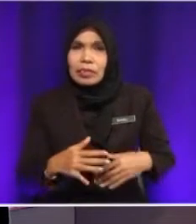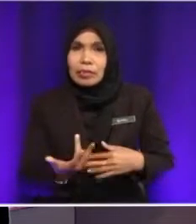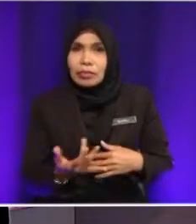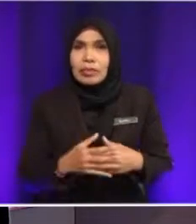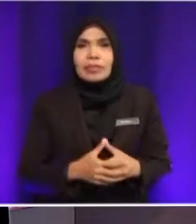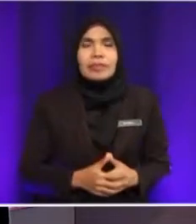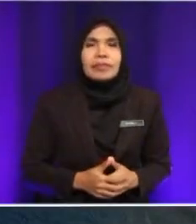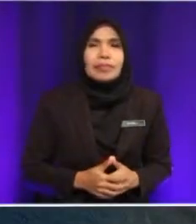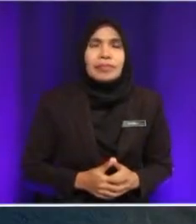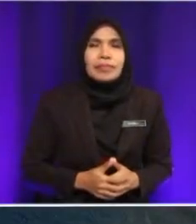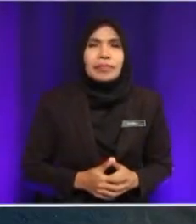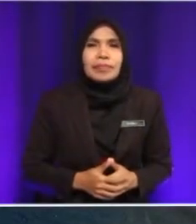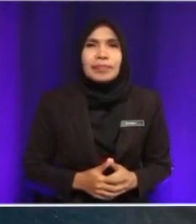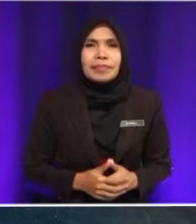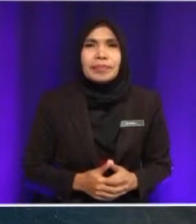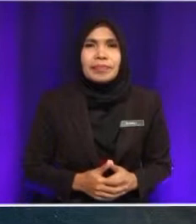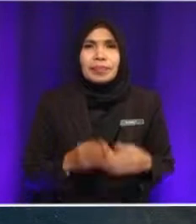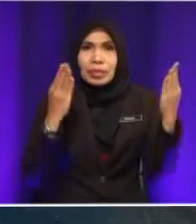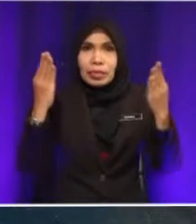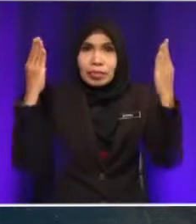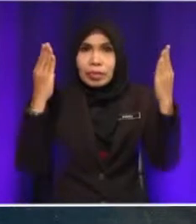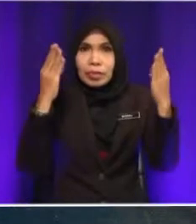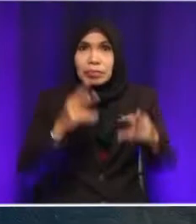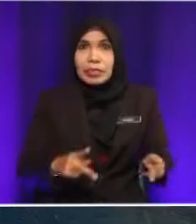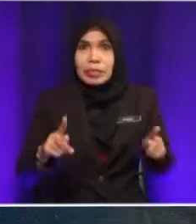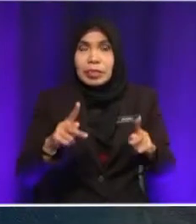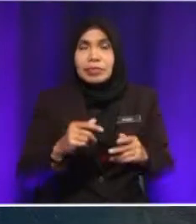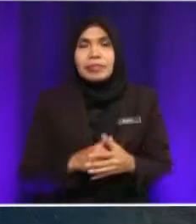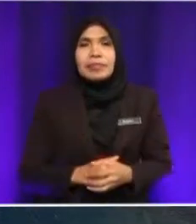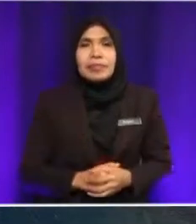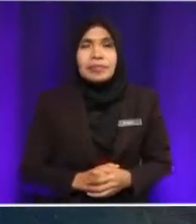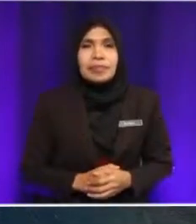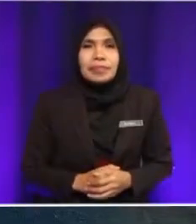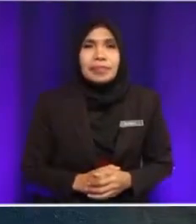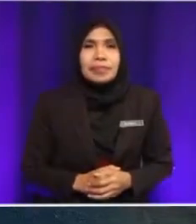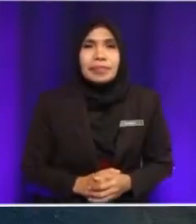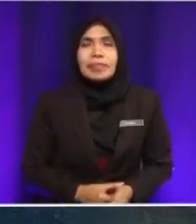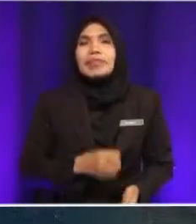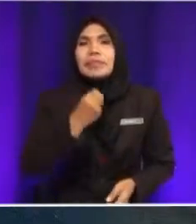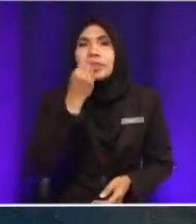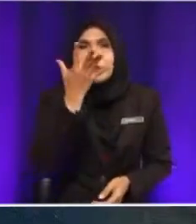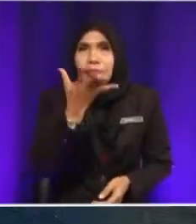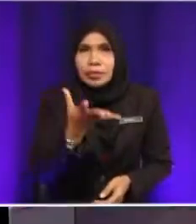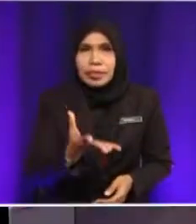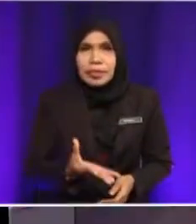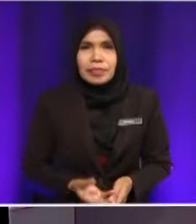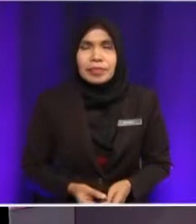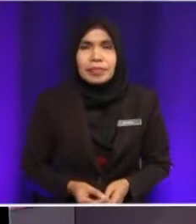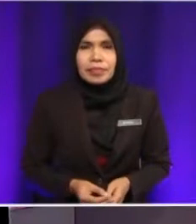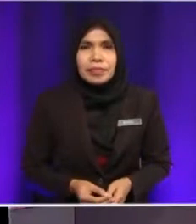pelajaran yang penting ini Oke khususnya ini satu pelabuhan pelaporan dalam